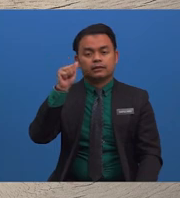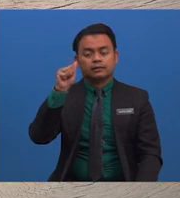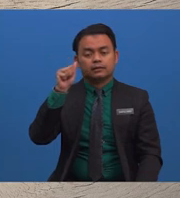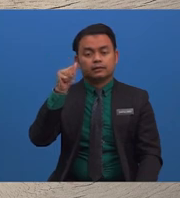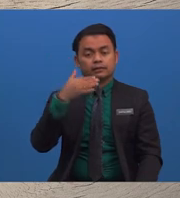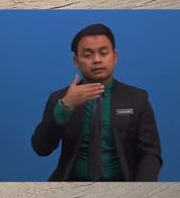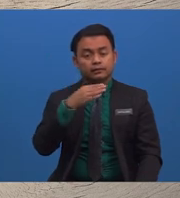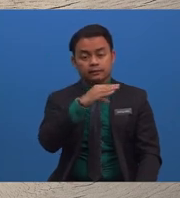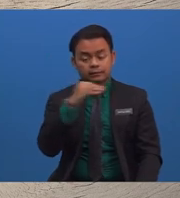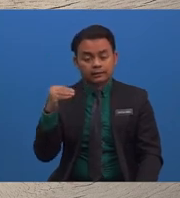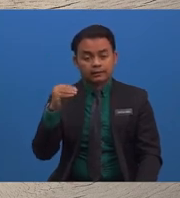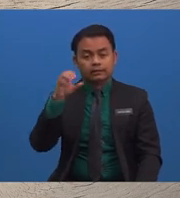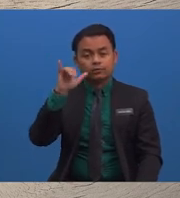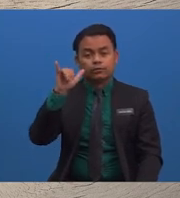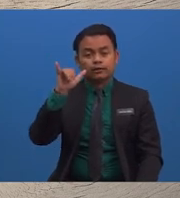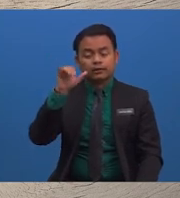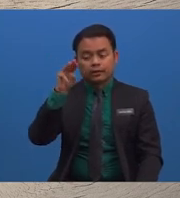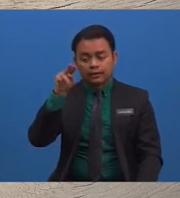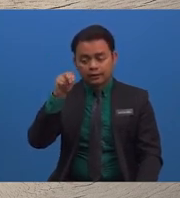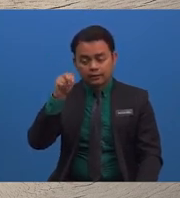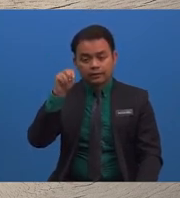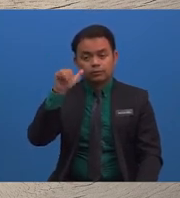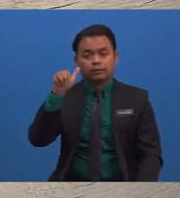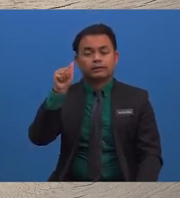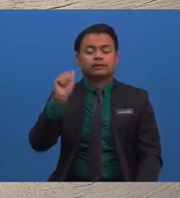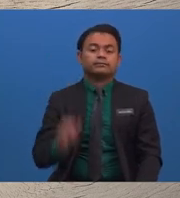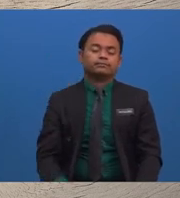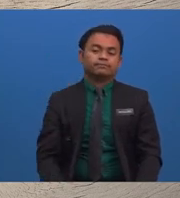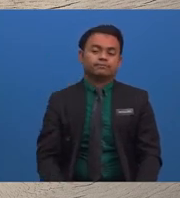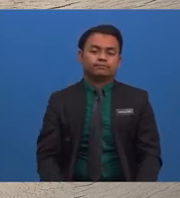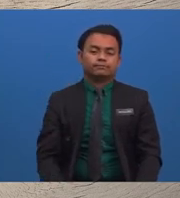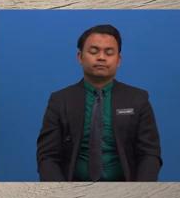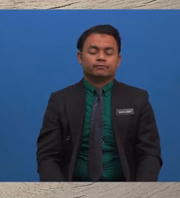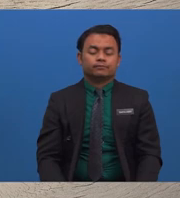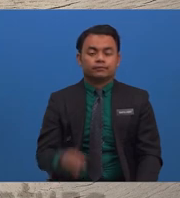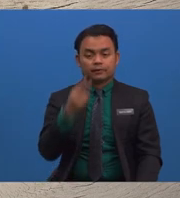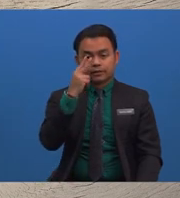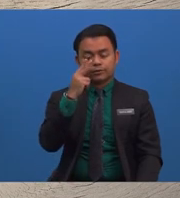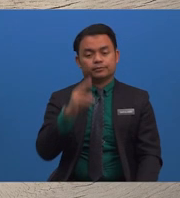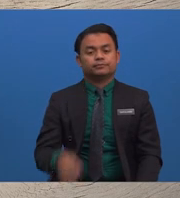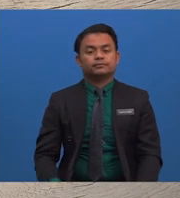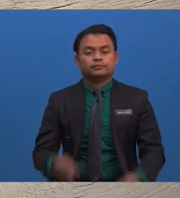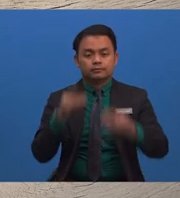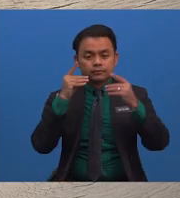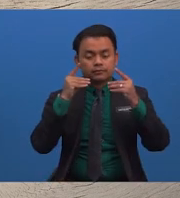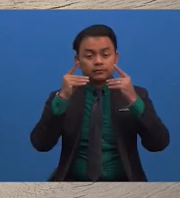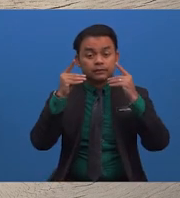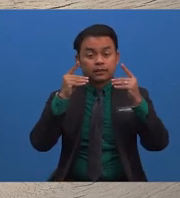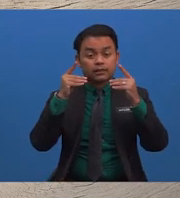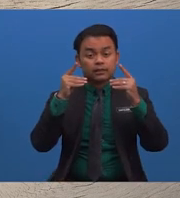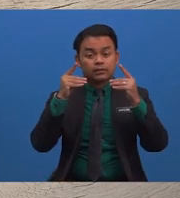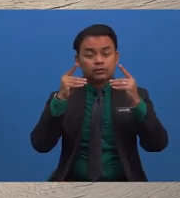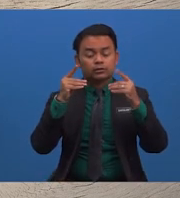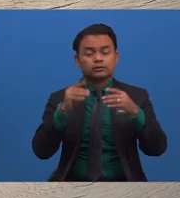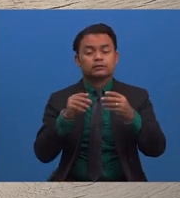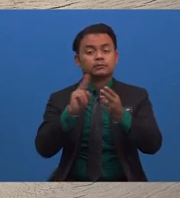ini dengan dia dan nya. Dialog Dian berubah kepada Amir.